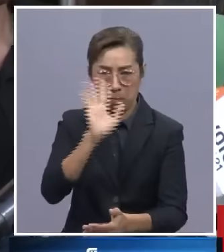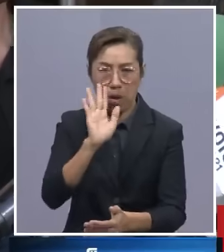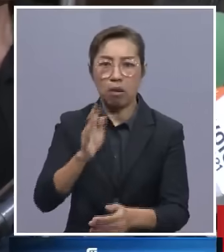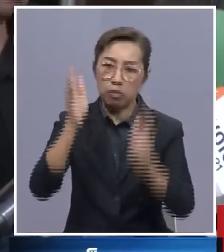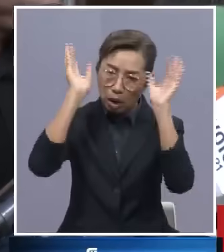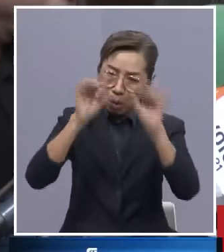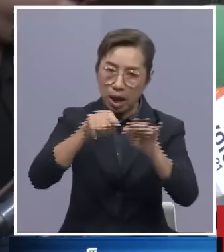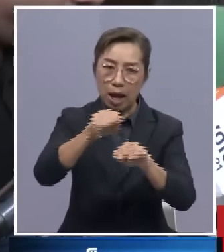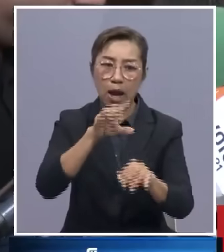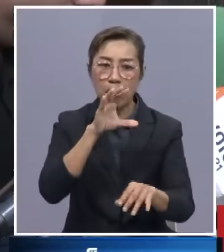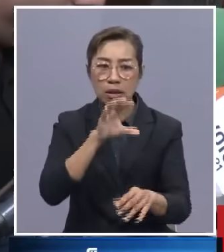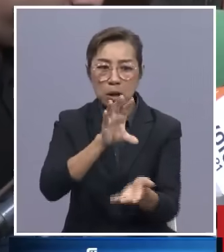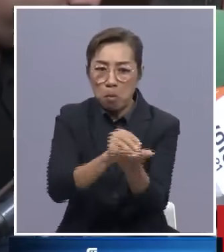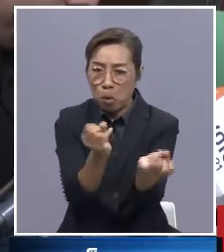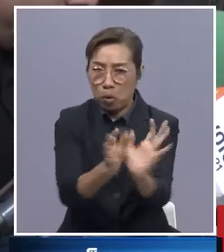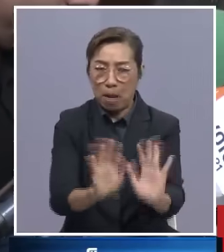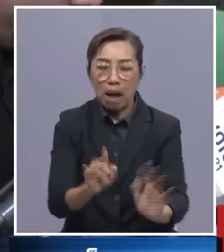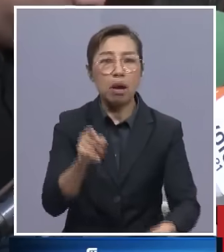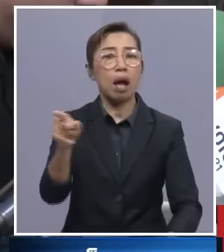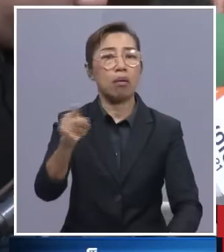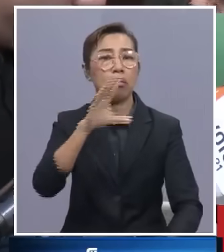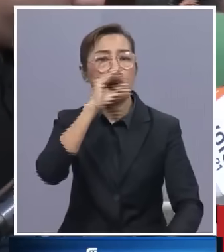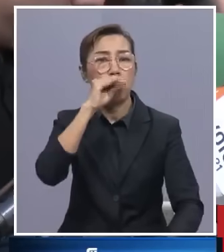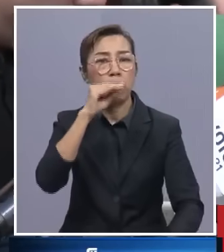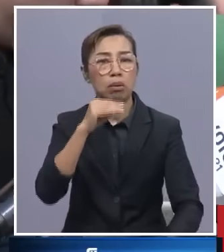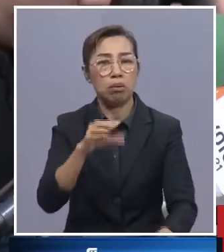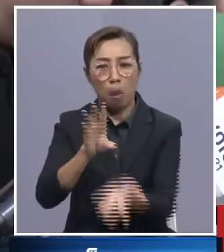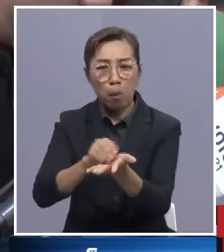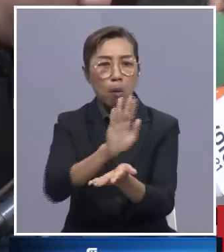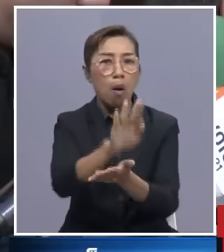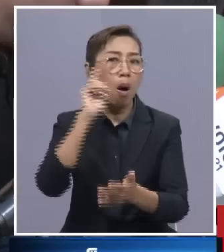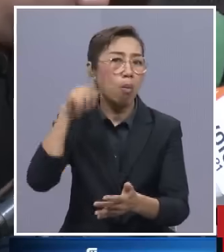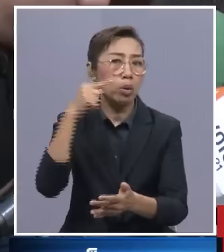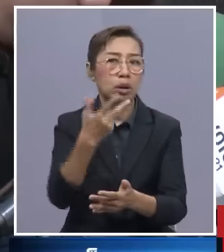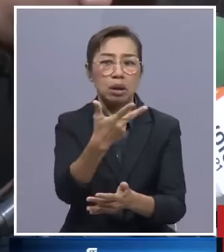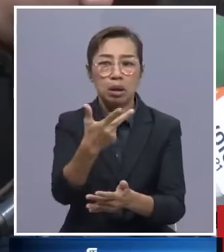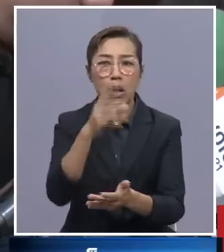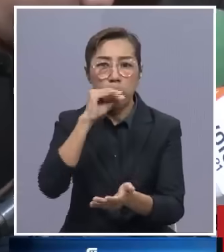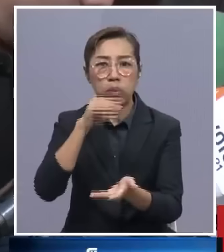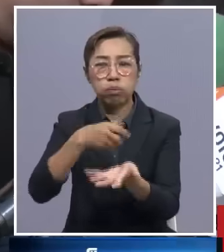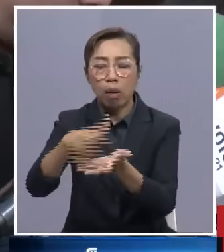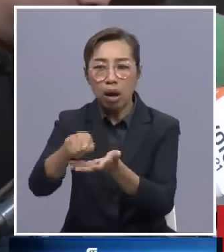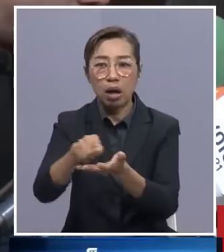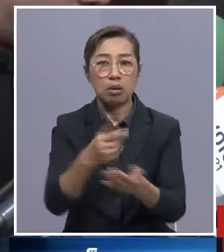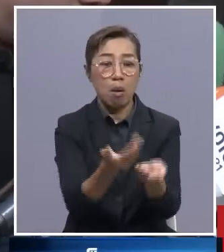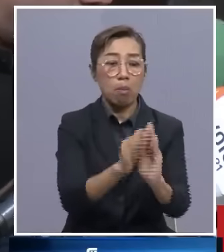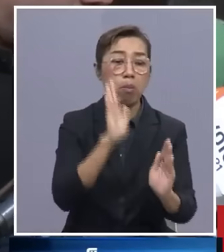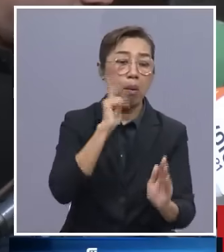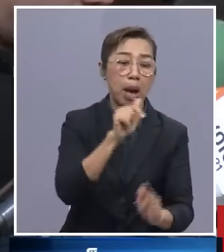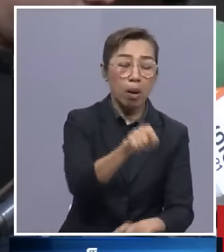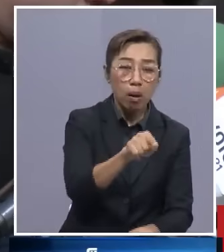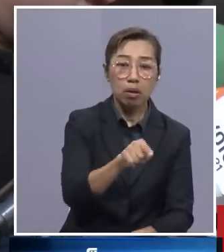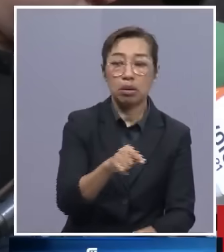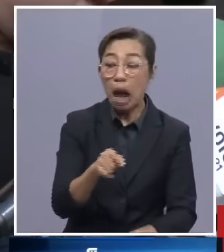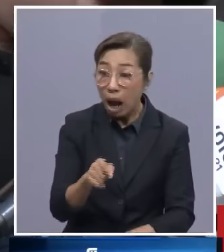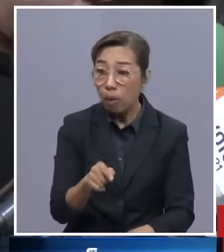ซ้ำเนี่ยเอ่อซึ่งก็ทำให้เป็นครั้งแรกที่ครอบครัวของผู้เสียหายรู้รู้ว่าลูกสาวของตนเนี่ยเป็นผู้เสีย